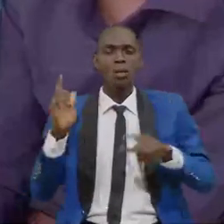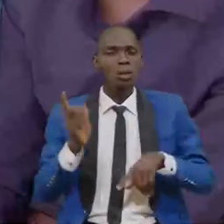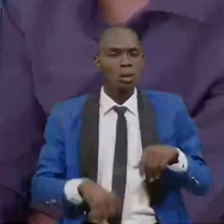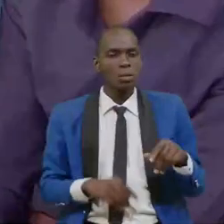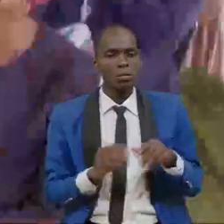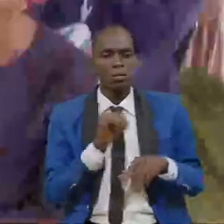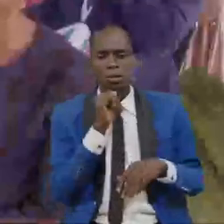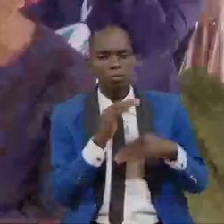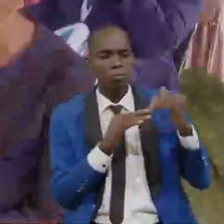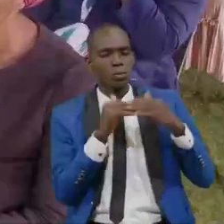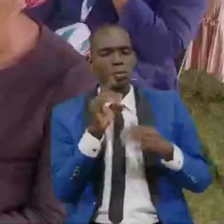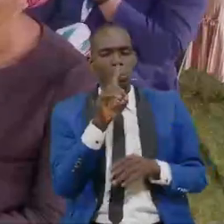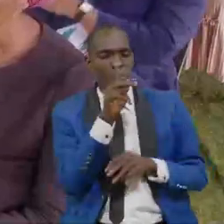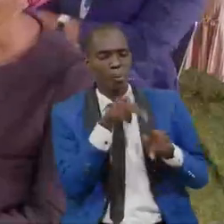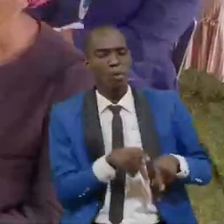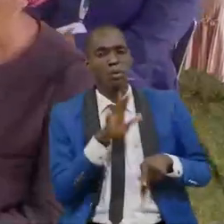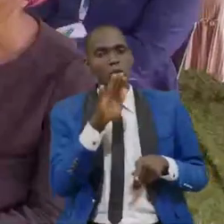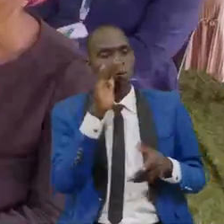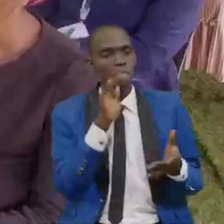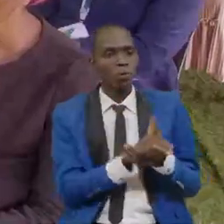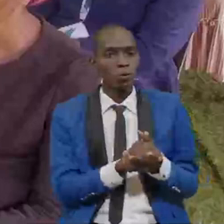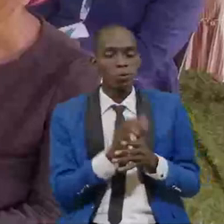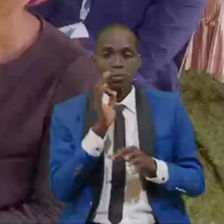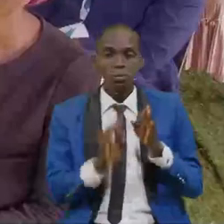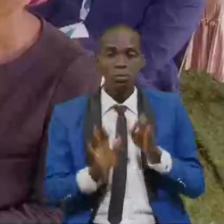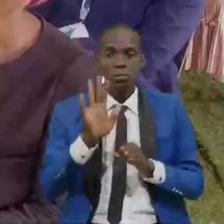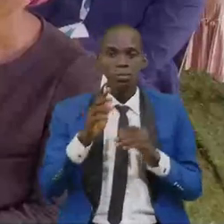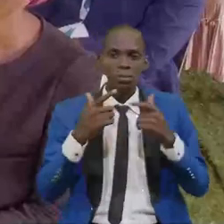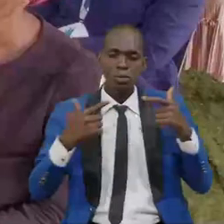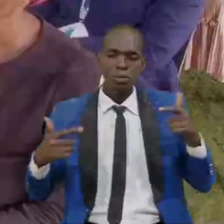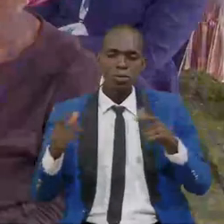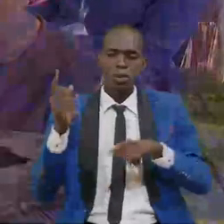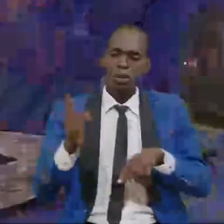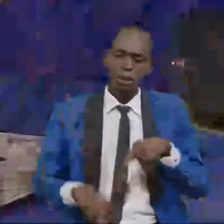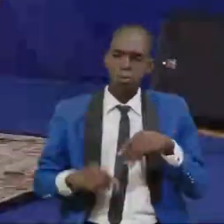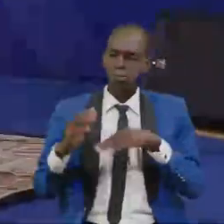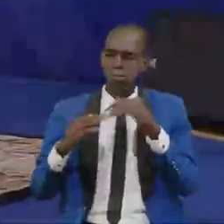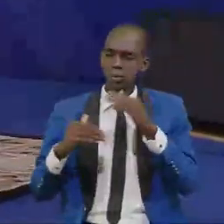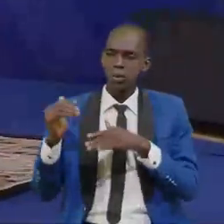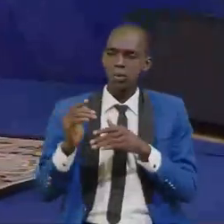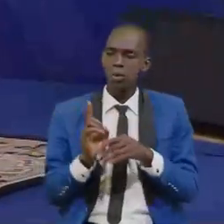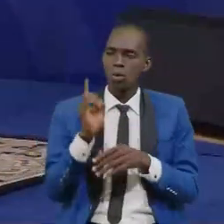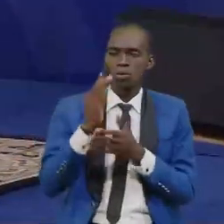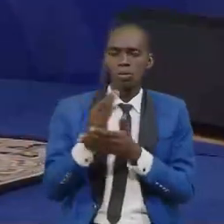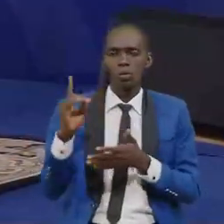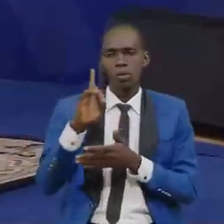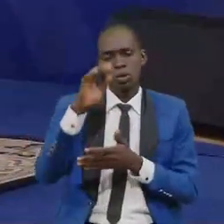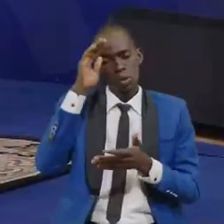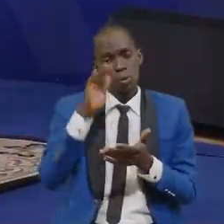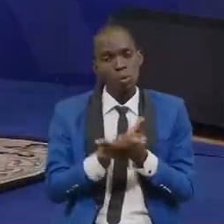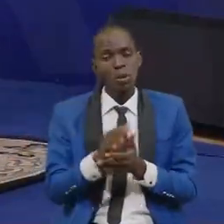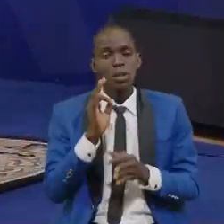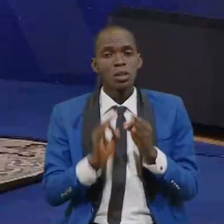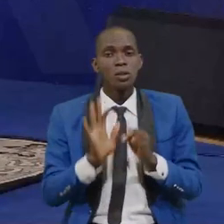édifier une personne, votre épouse, si votre langage ne peut pas édifier une personne, votre mari, si